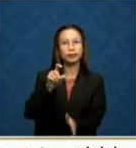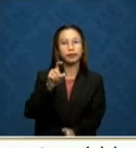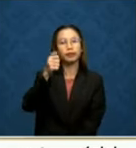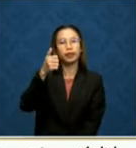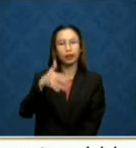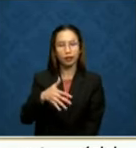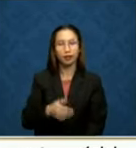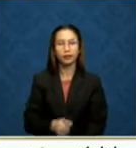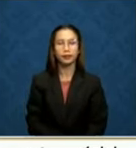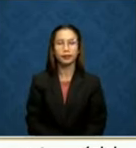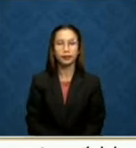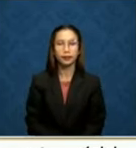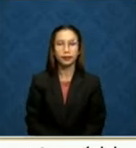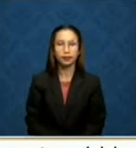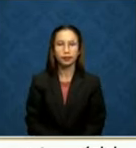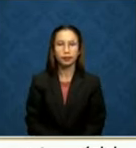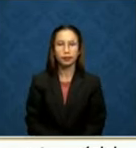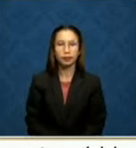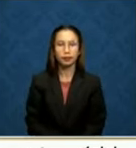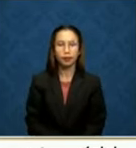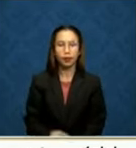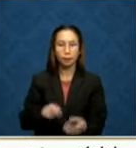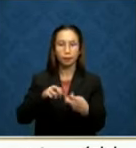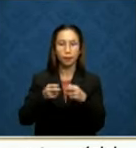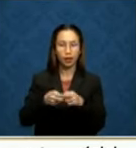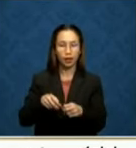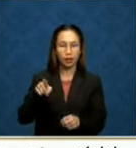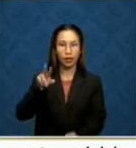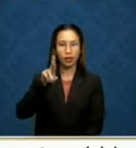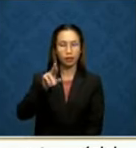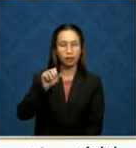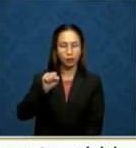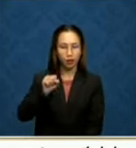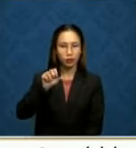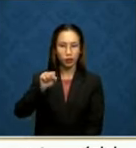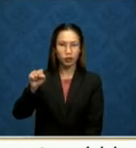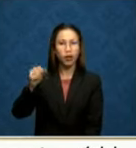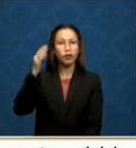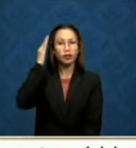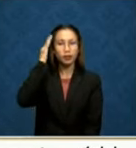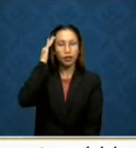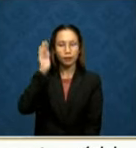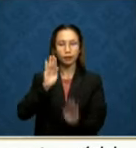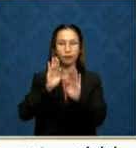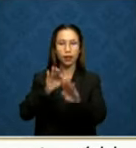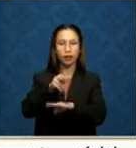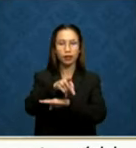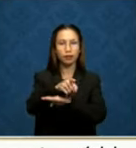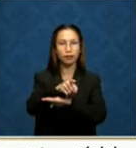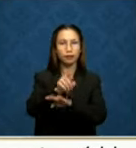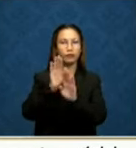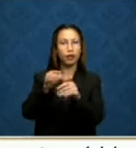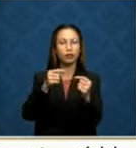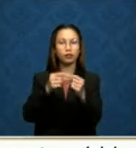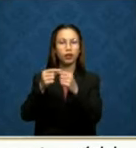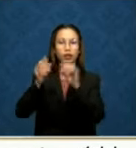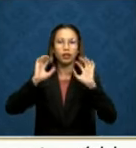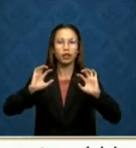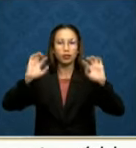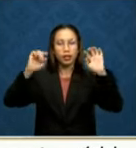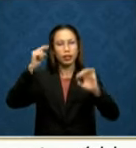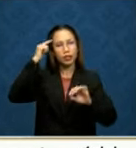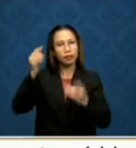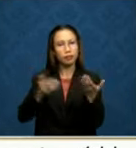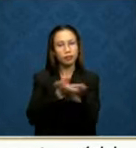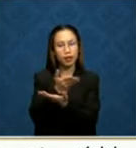ปัญหาเห่านี้ค่ะ ทางสัภผู้แทนรัศดร รับทราพและที่ฉัก็ขอฝากท่านประทานค่ะ ผ่านไปยรัฐบาลให้พิษณา